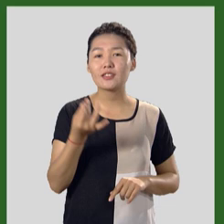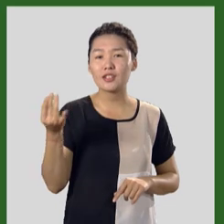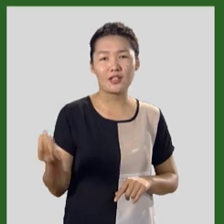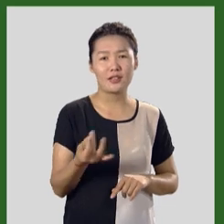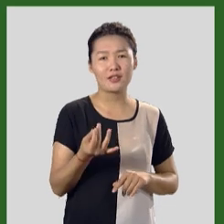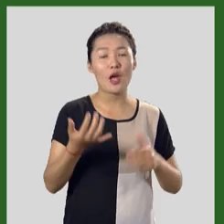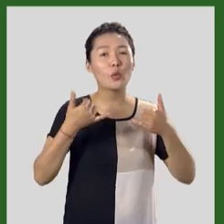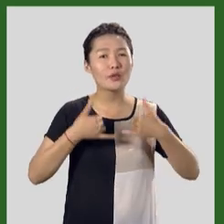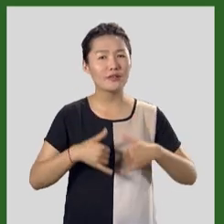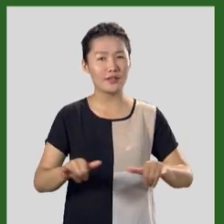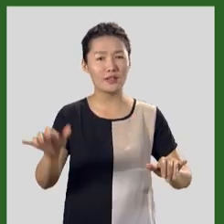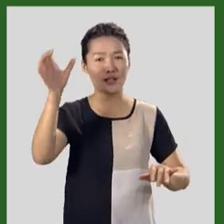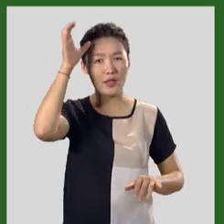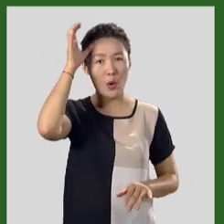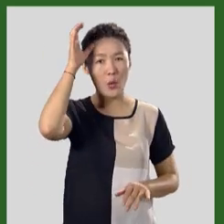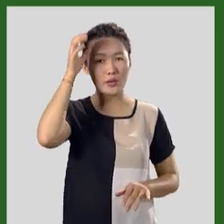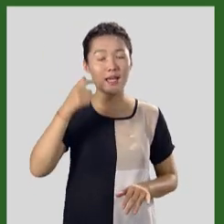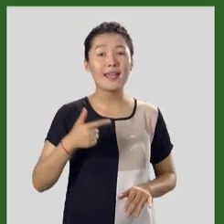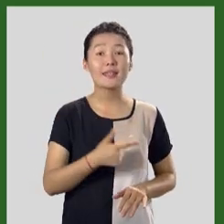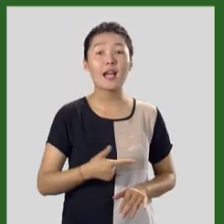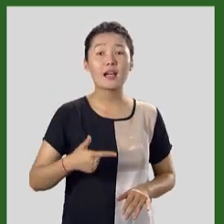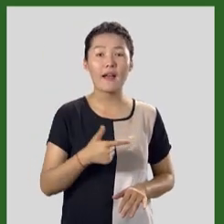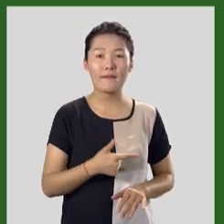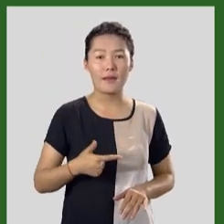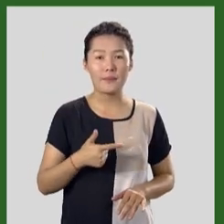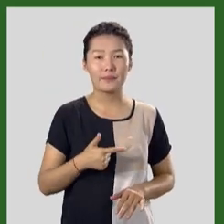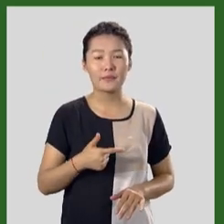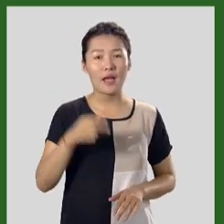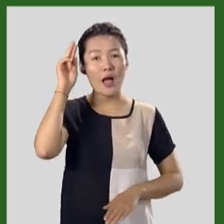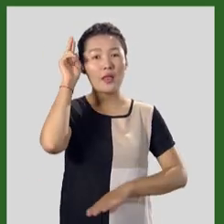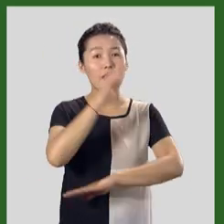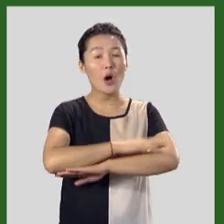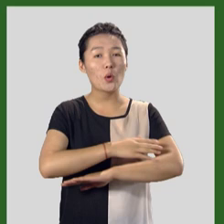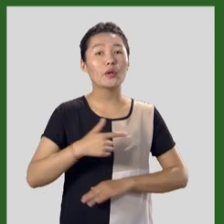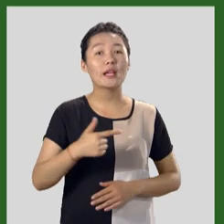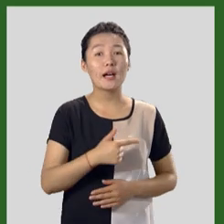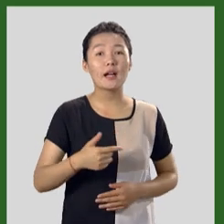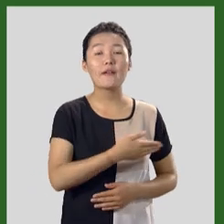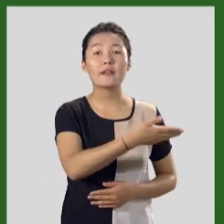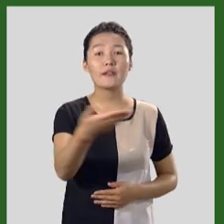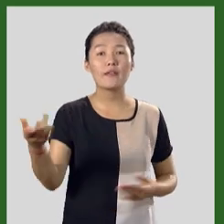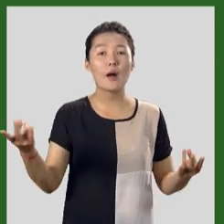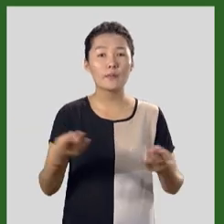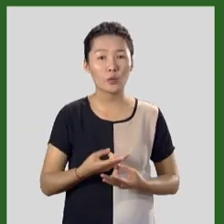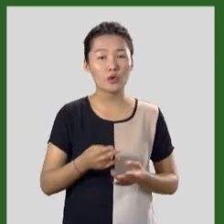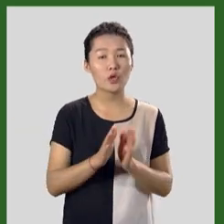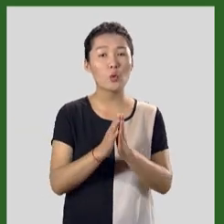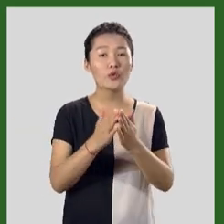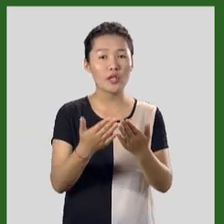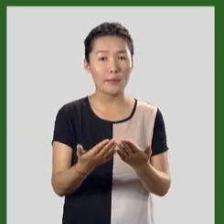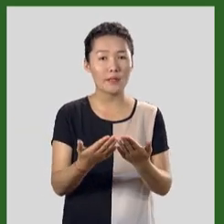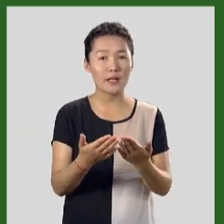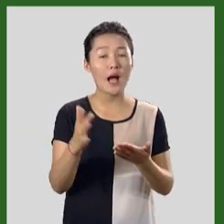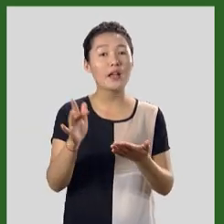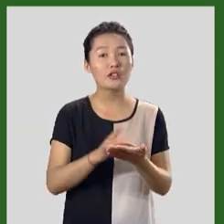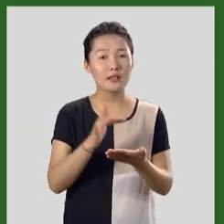и удивительной науки – география. На урок географии вам необходим учебник,